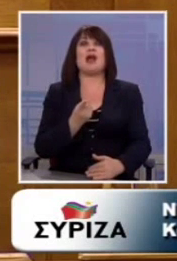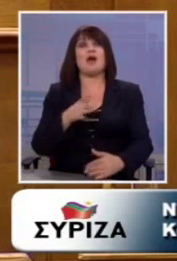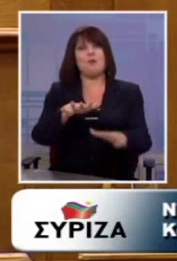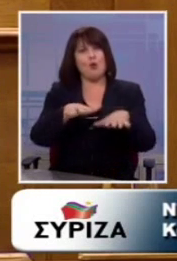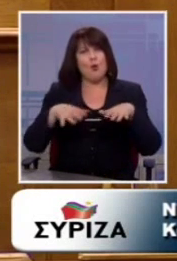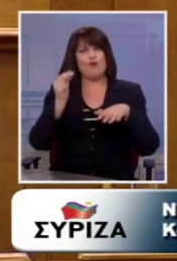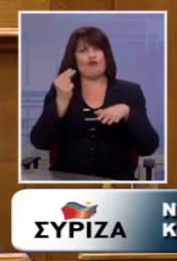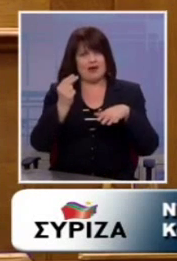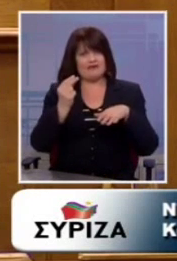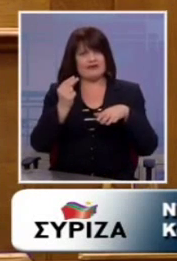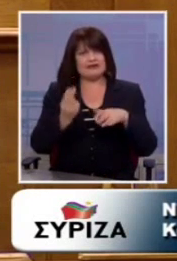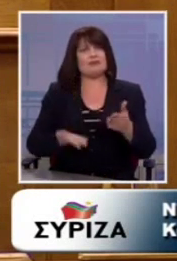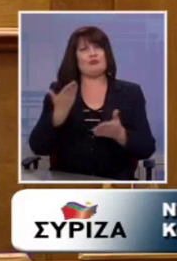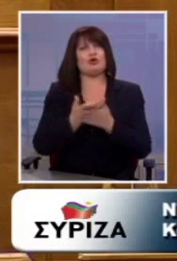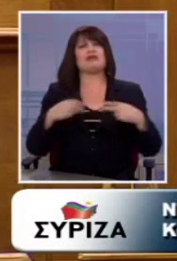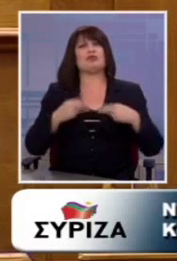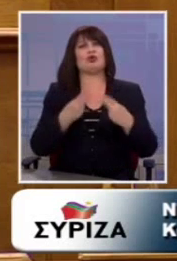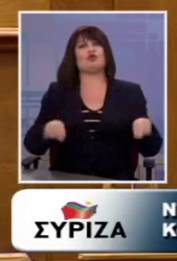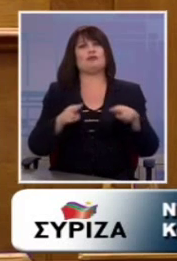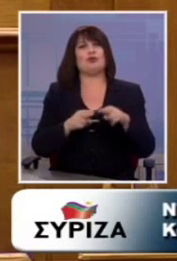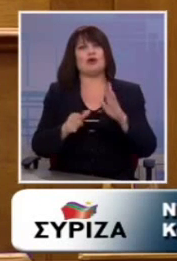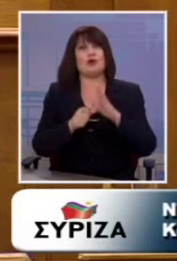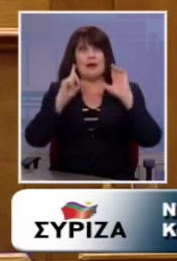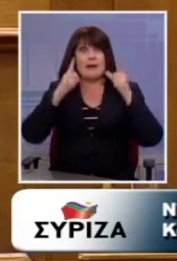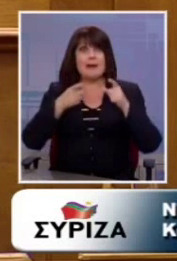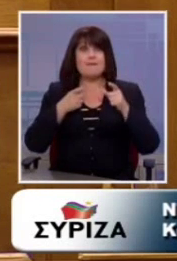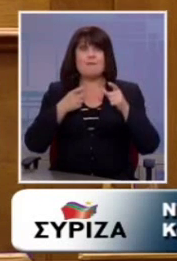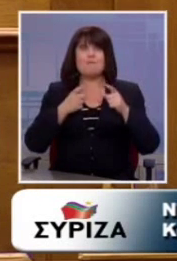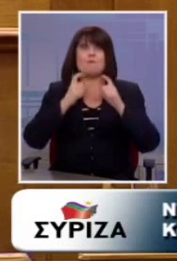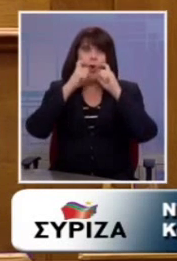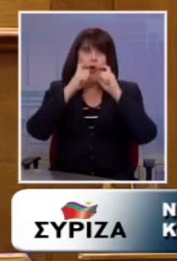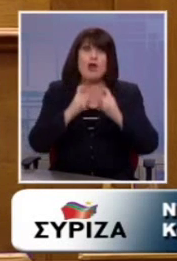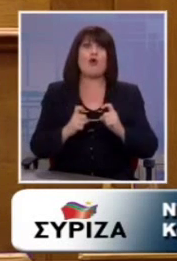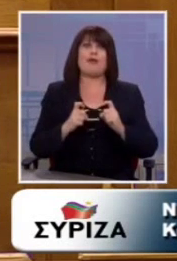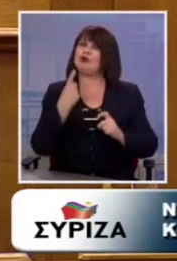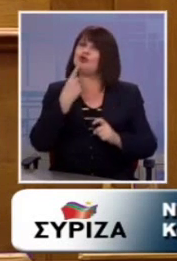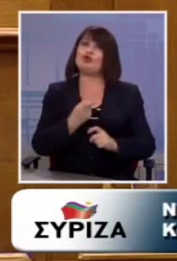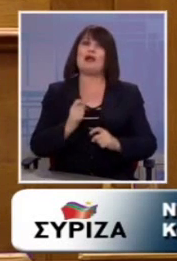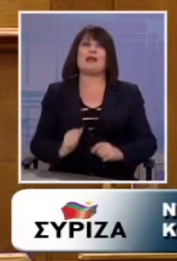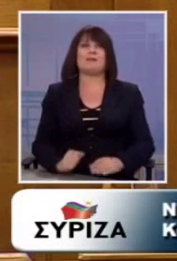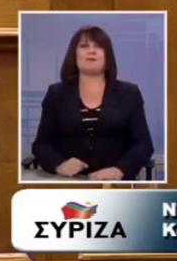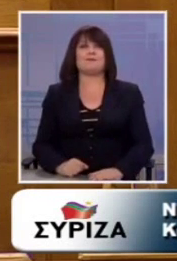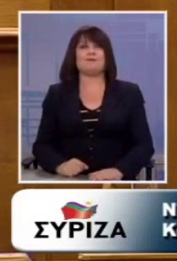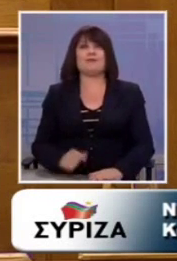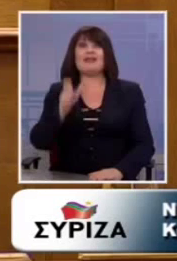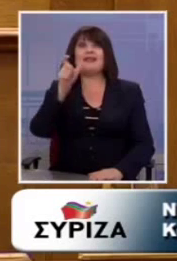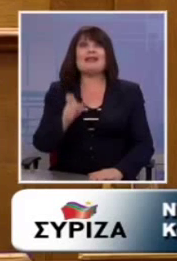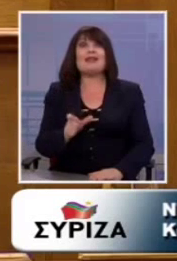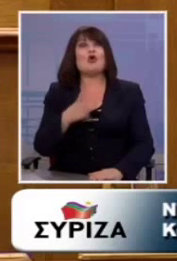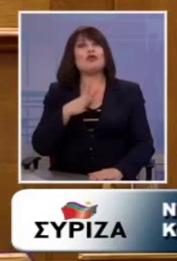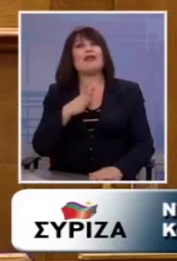των βουλευτών μετά από πρόταση του Υπουργικού Συμβουλίου. Είναι υποχρεωμένος ο πρόεδρος της Δημοκρατίας. Δεν είναι στην ευχέρειά του τη